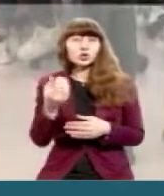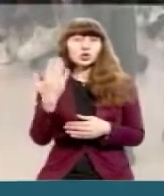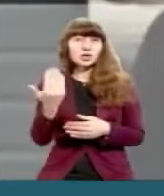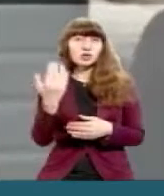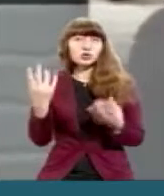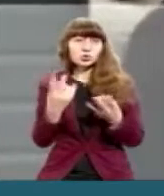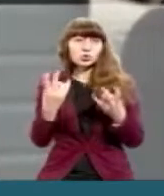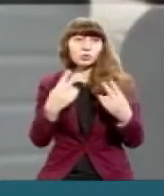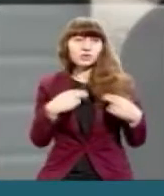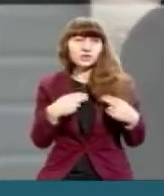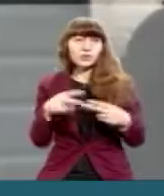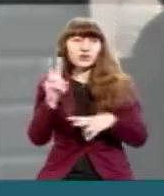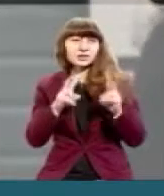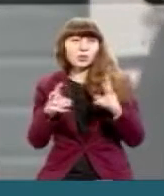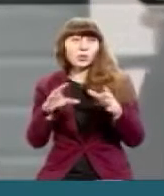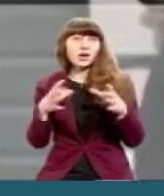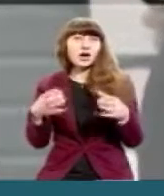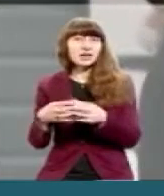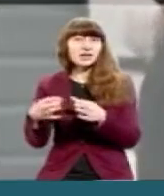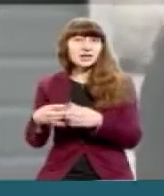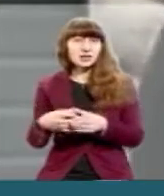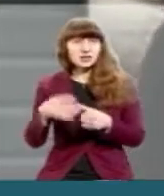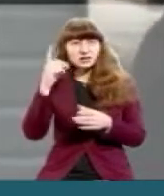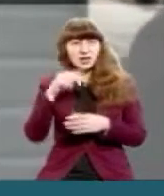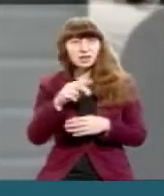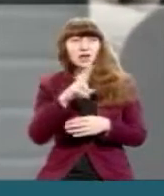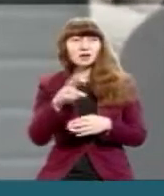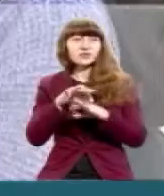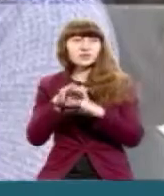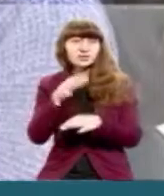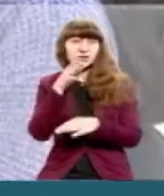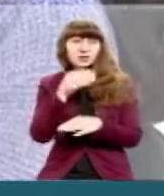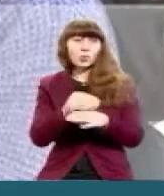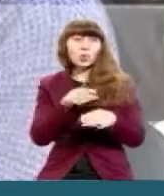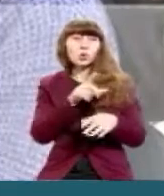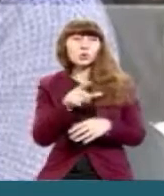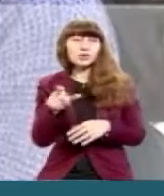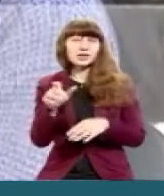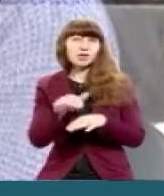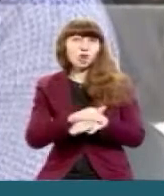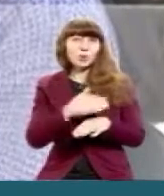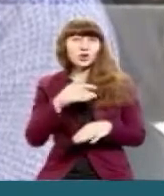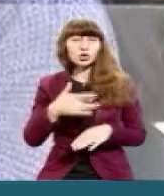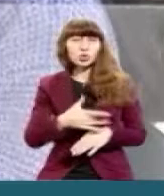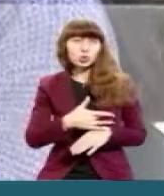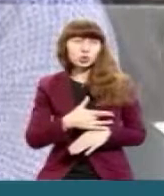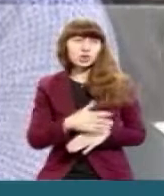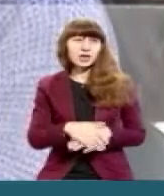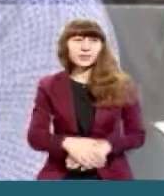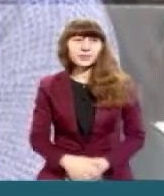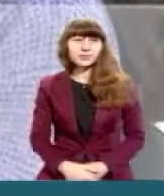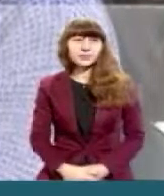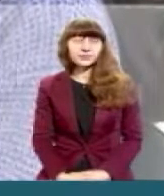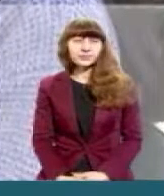работе поисково-спасательного отряда. Умение вести за собой людей, уверенность, добродушие и способность работать в команде – малая доля того,